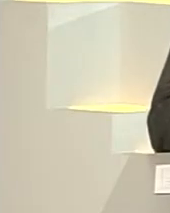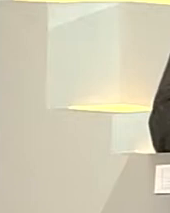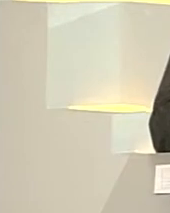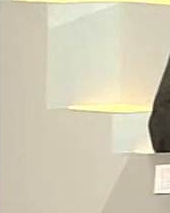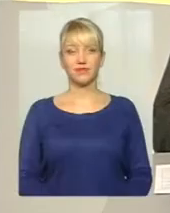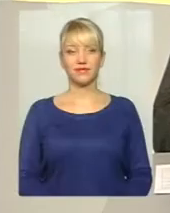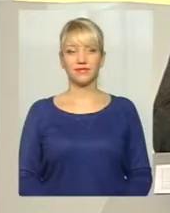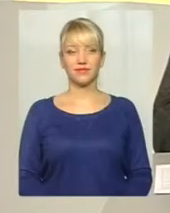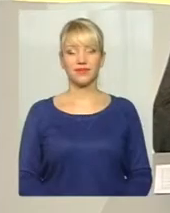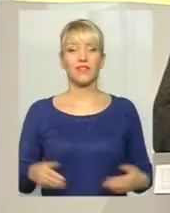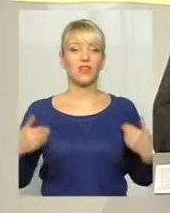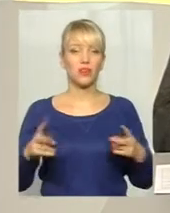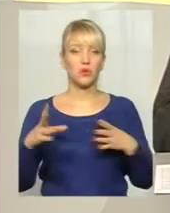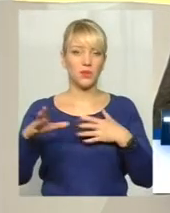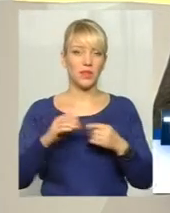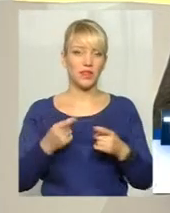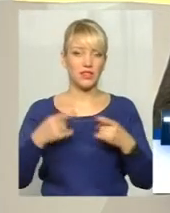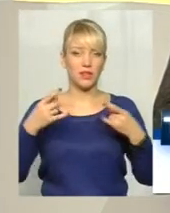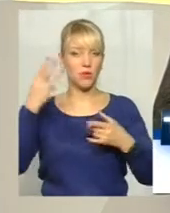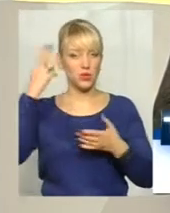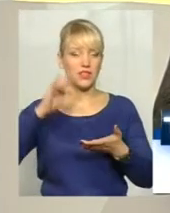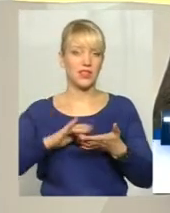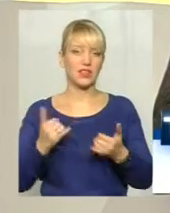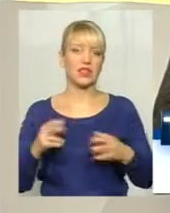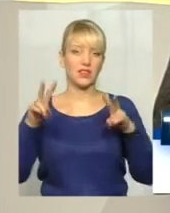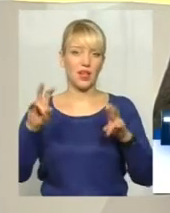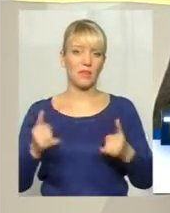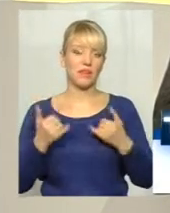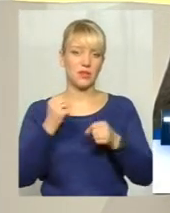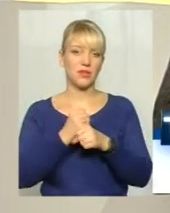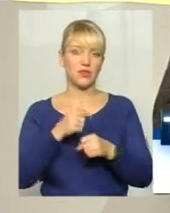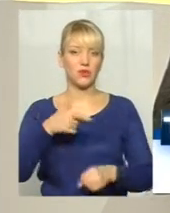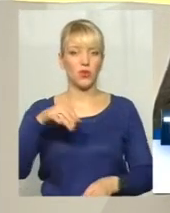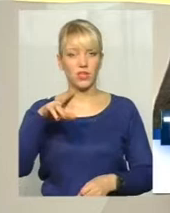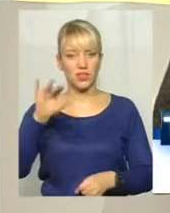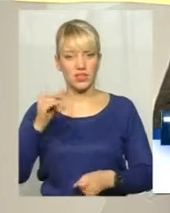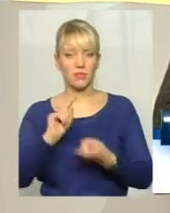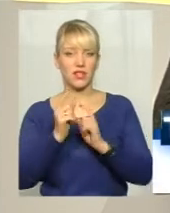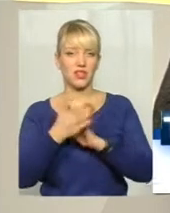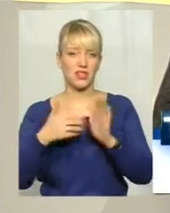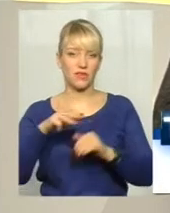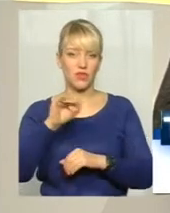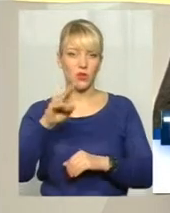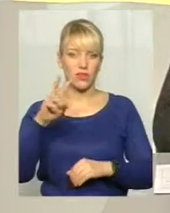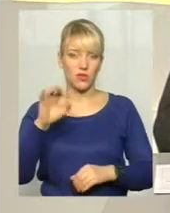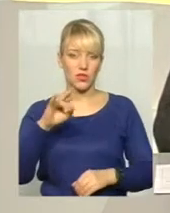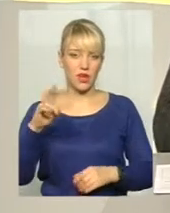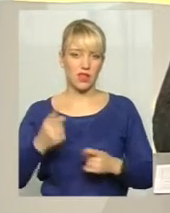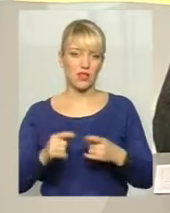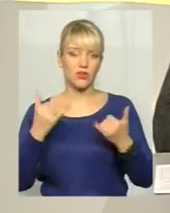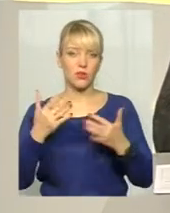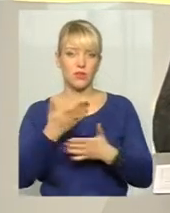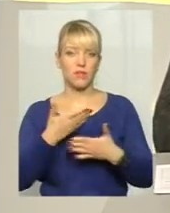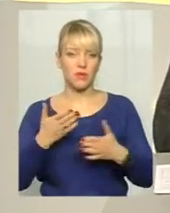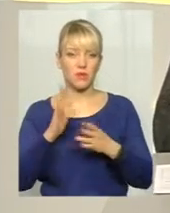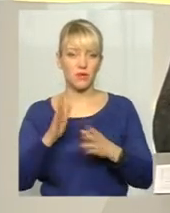Вітаю всіх, хто приєднався до телеканалу «Поділля Центр». В ефірі «Тема». Для вас працює Володимир Гординський та Оксана Фіновська перекладає на мову жестів. Ну, сьогодні,